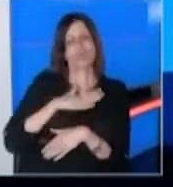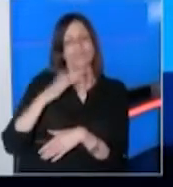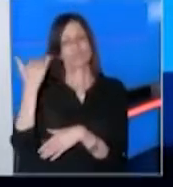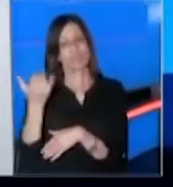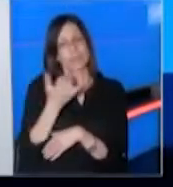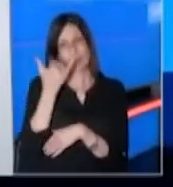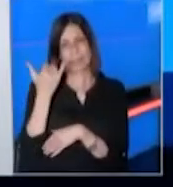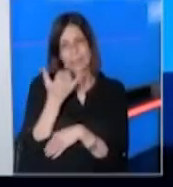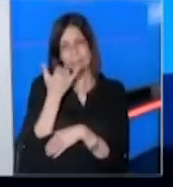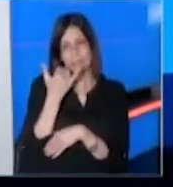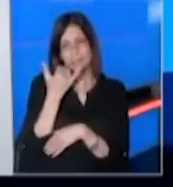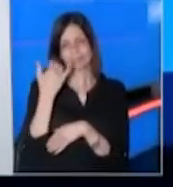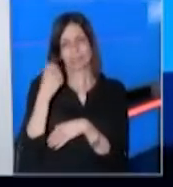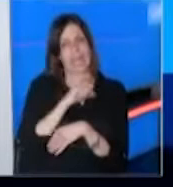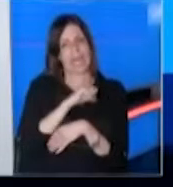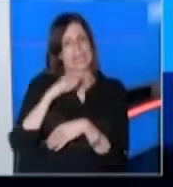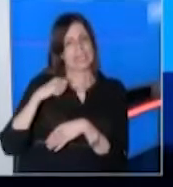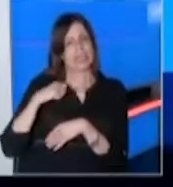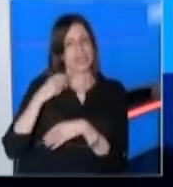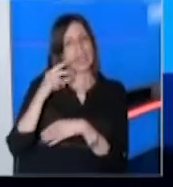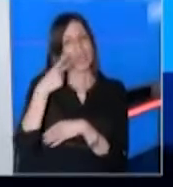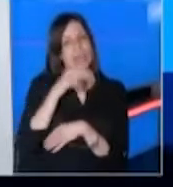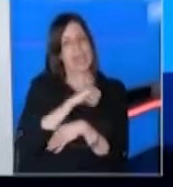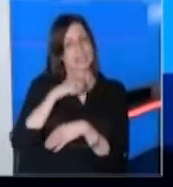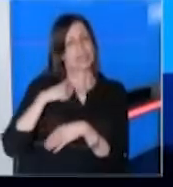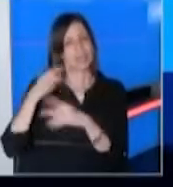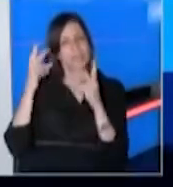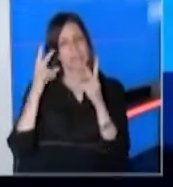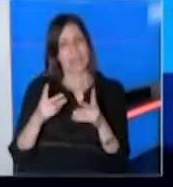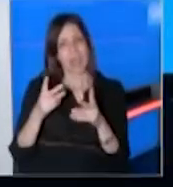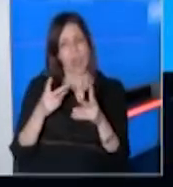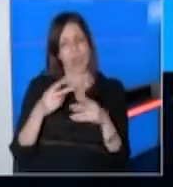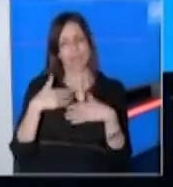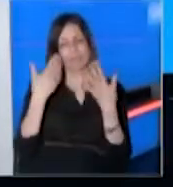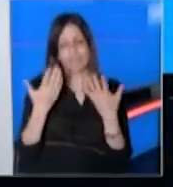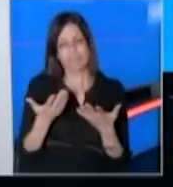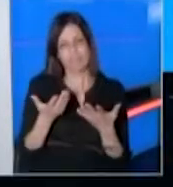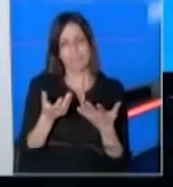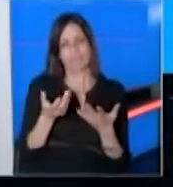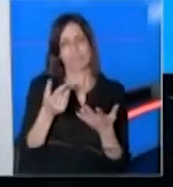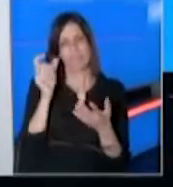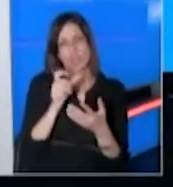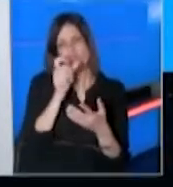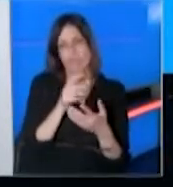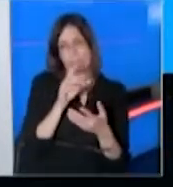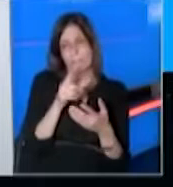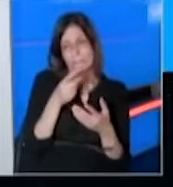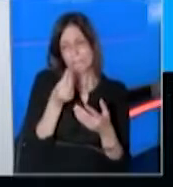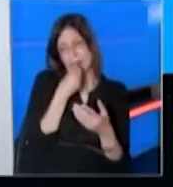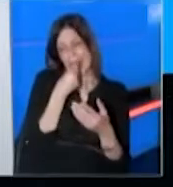תמיד לעצמאות אוטרקית, להיות עצמאית ביכולת לכלכל את התושבים שלה. אנשים צריכים